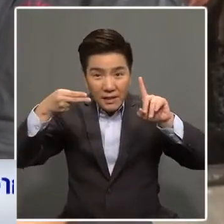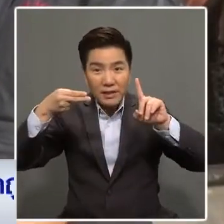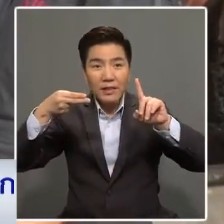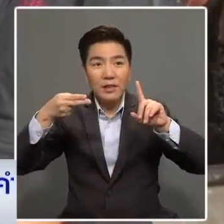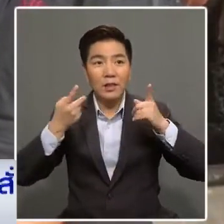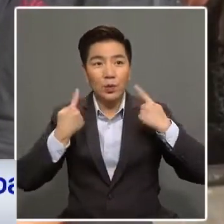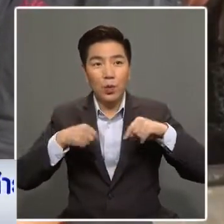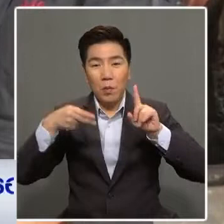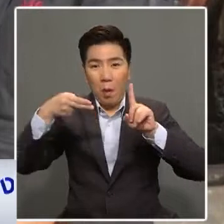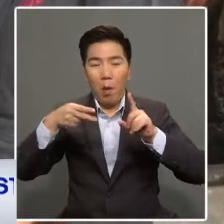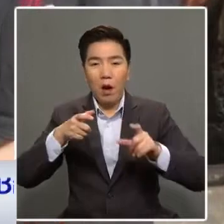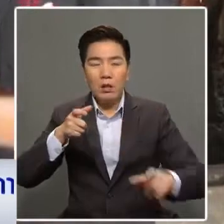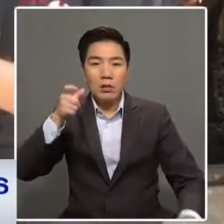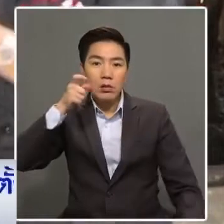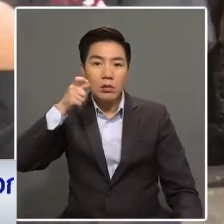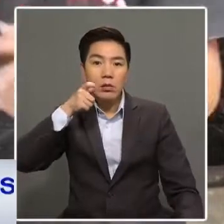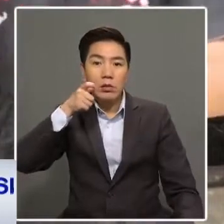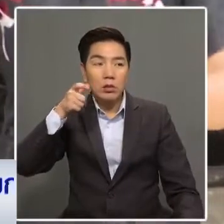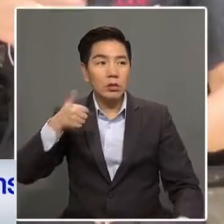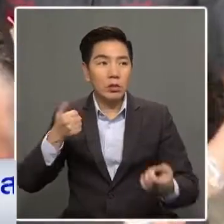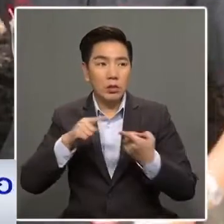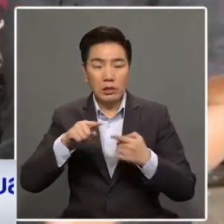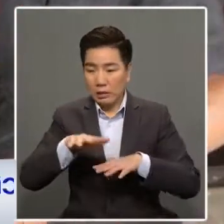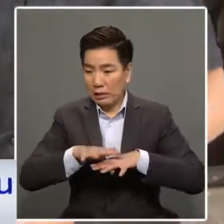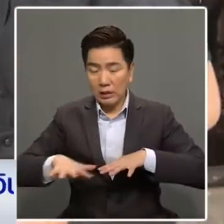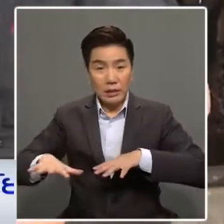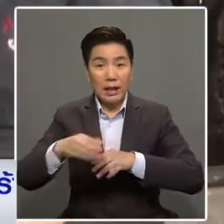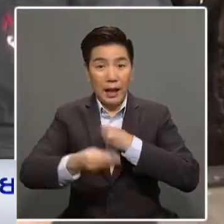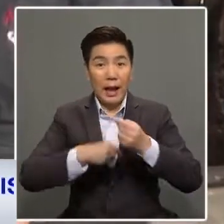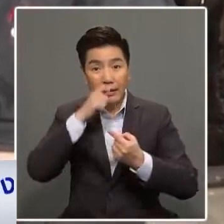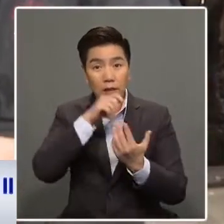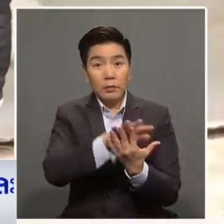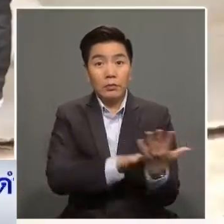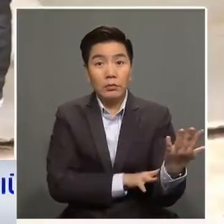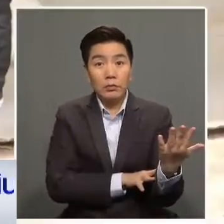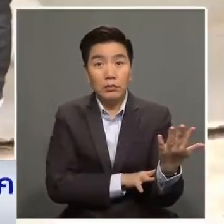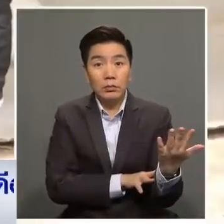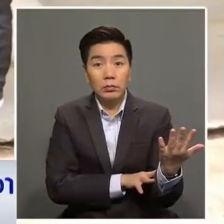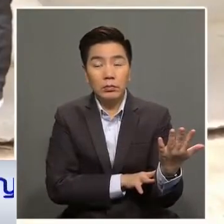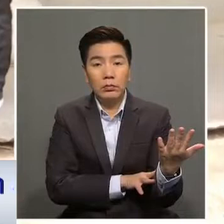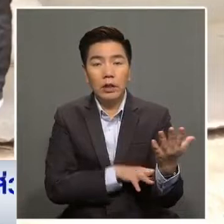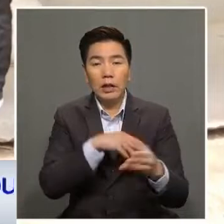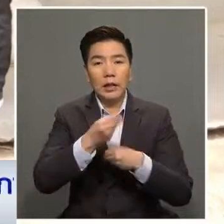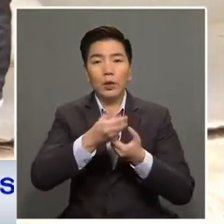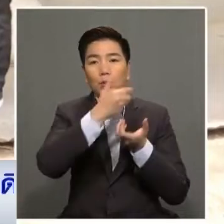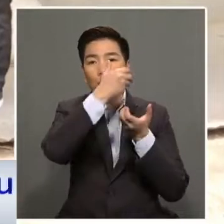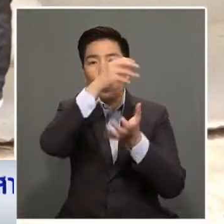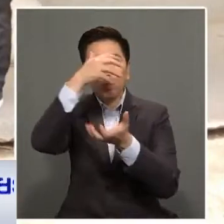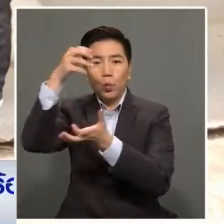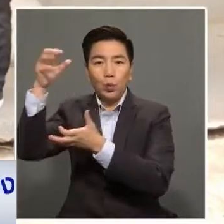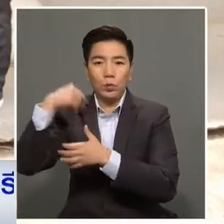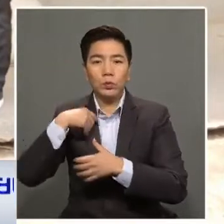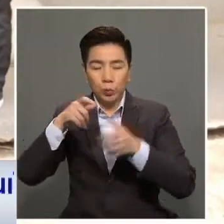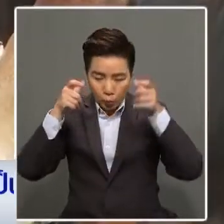ตัว คร ับ อลังการมาก เลี้ยงเฉพาะขายในประเทศหรือเปล่าคะเนี่ยคะ ส่วนมากจะขายนอกประเทศคร ับ อ๋อส่งออกเหร